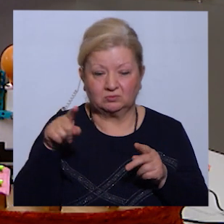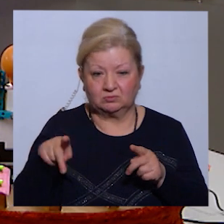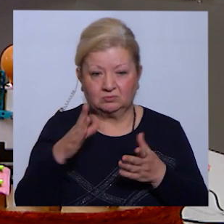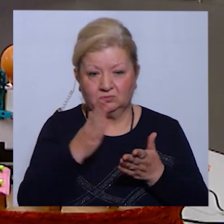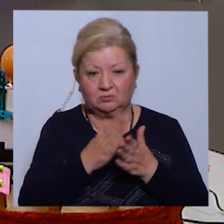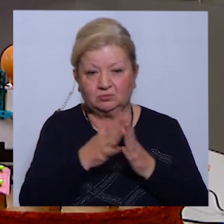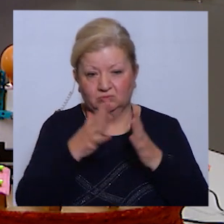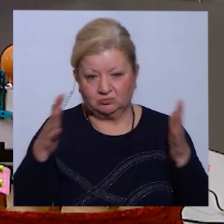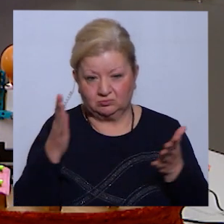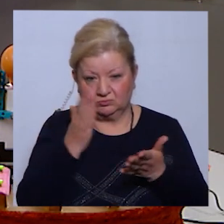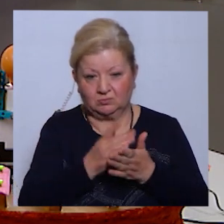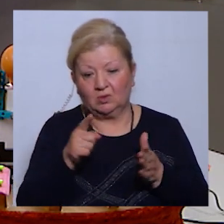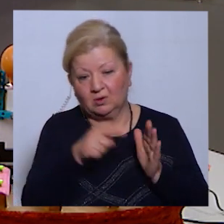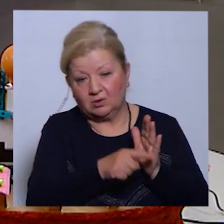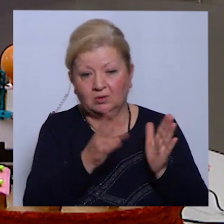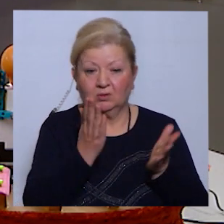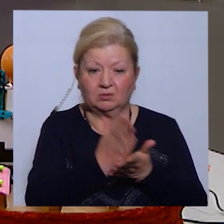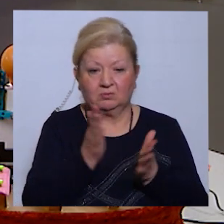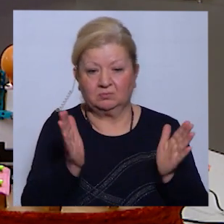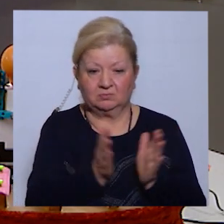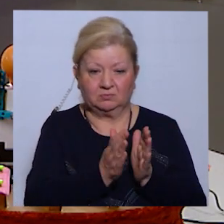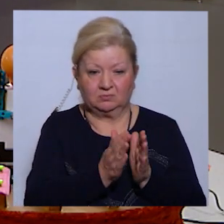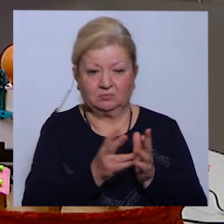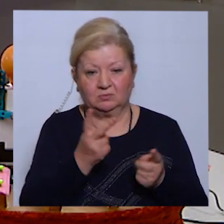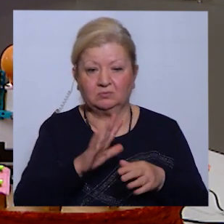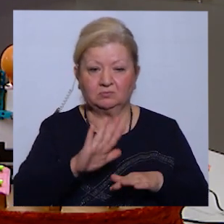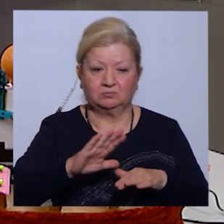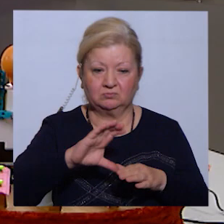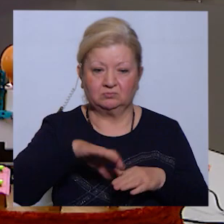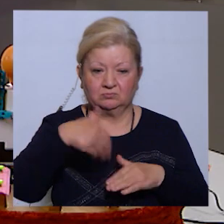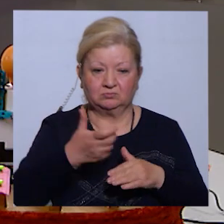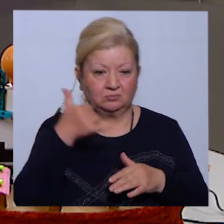ამის ტევადობა არის პატარა. ეხლა გადავაბრუნოთ ტელეფონი.